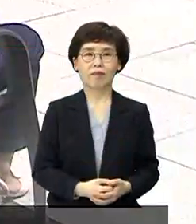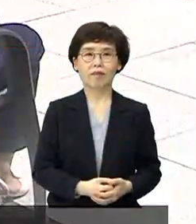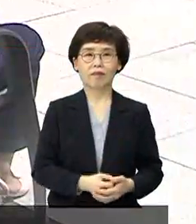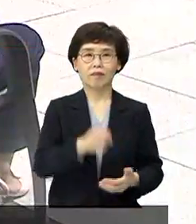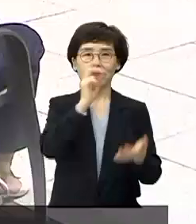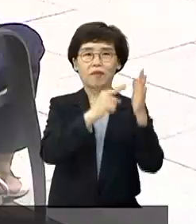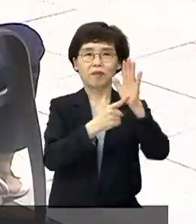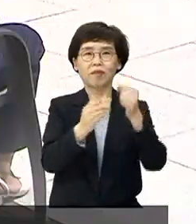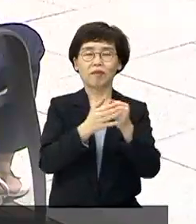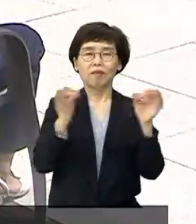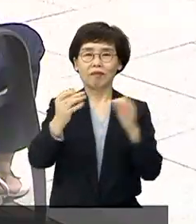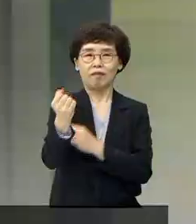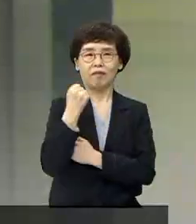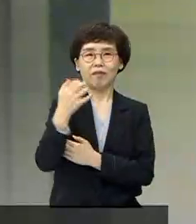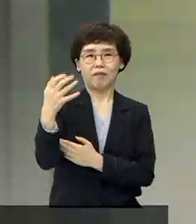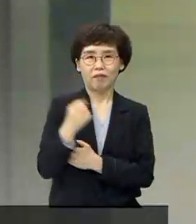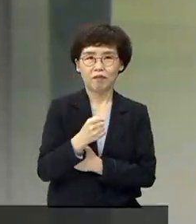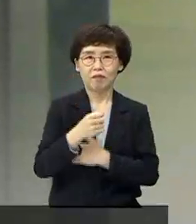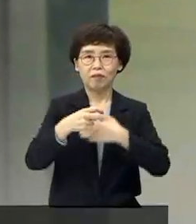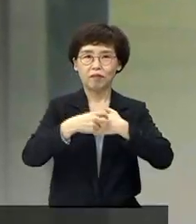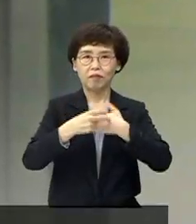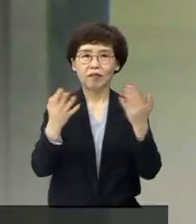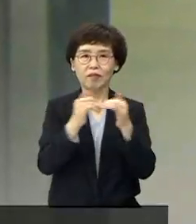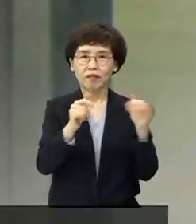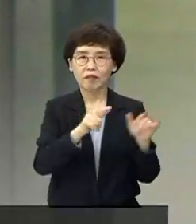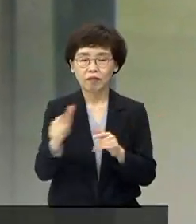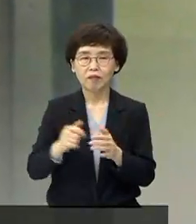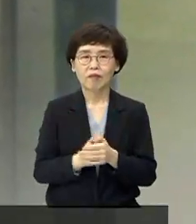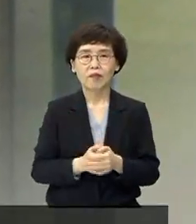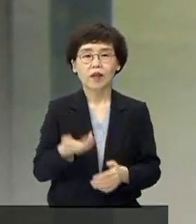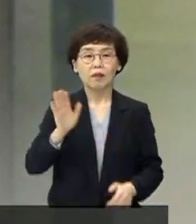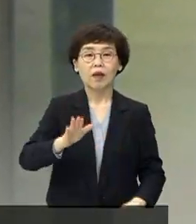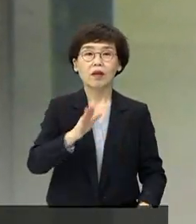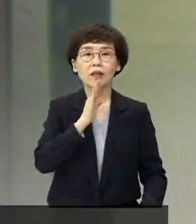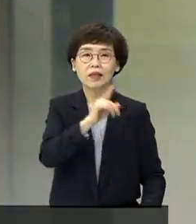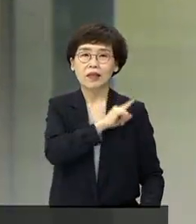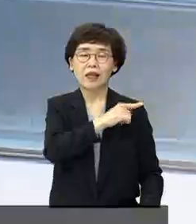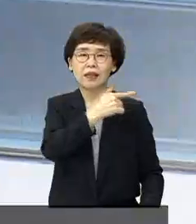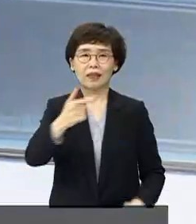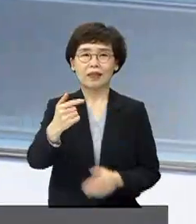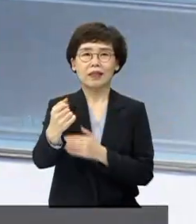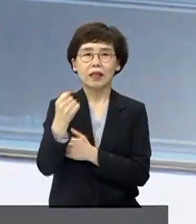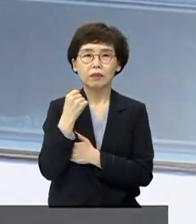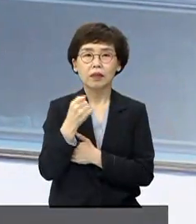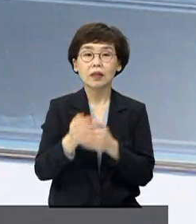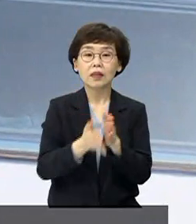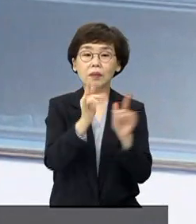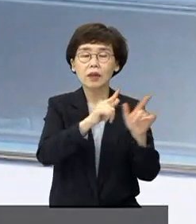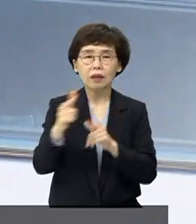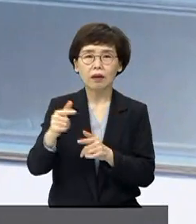공연으로 잠시 힘을 얻은 의료진. 하지만 역시 가장 큰 응원은 시민들의